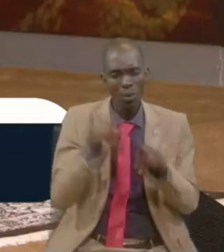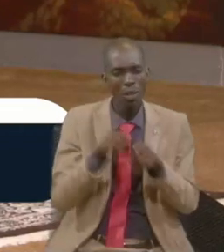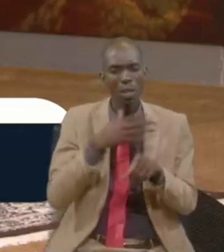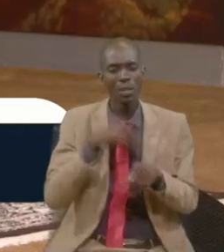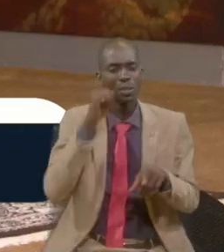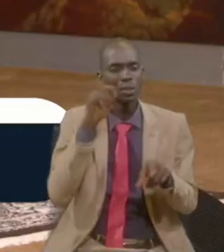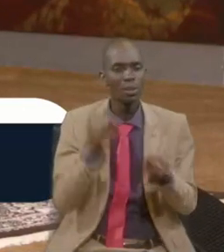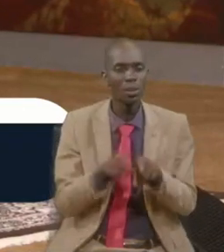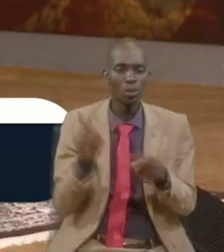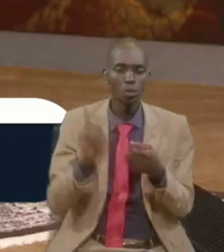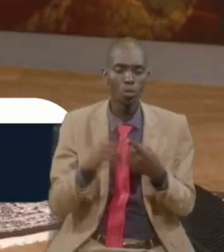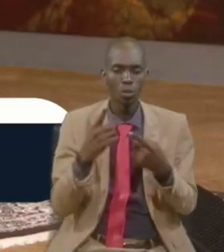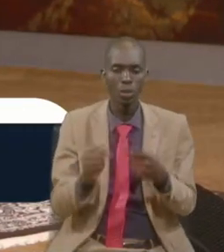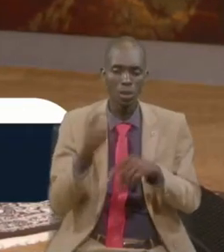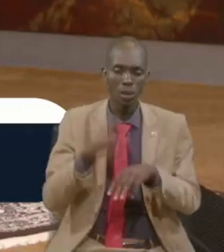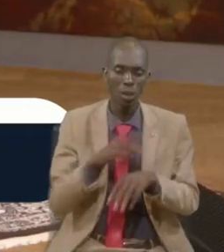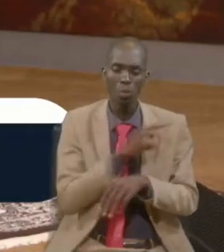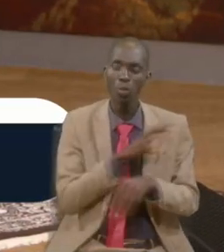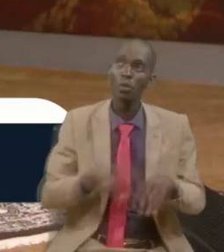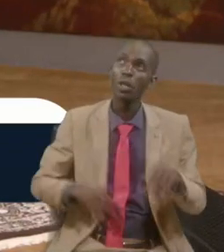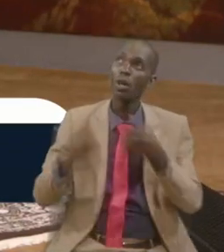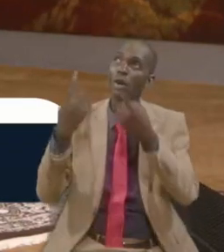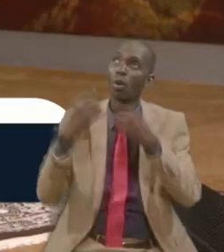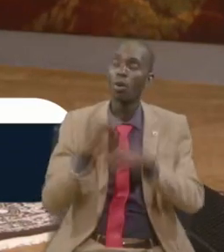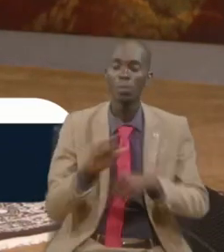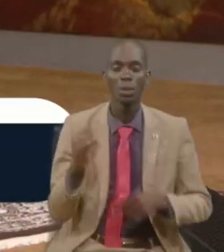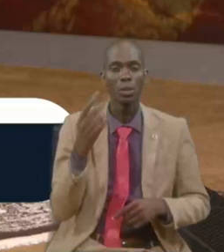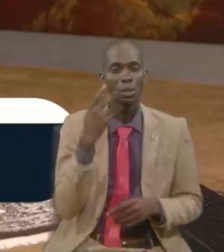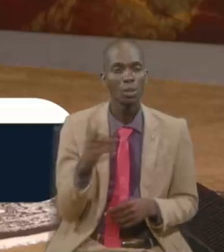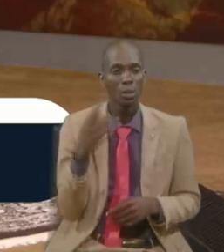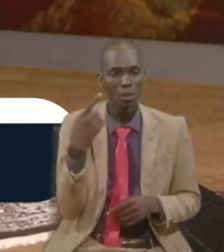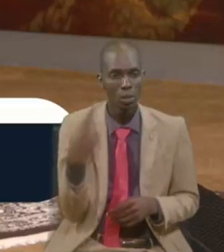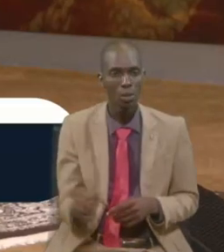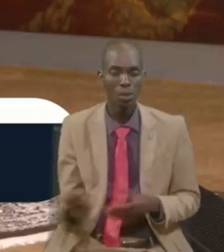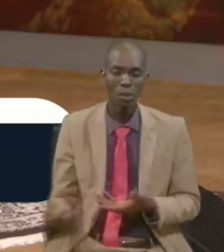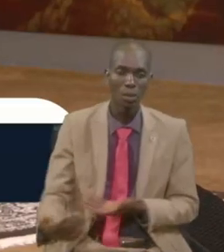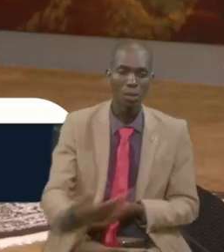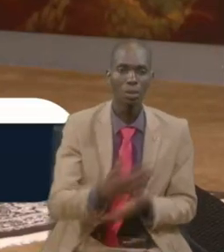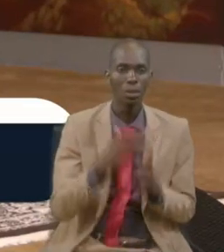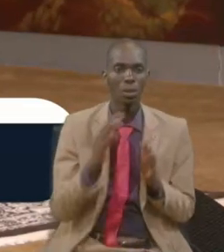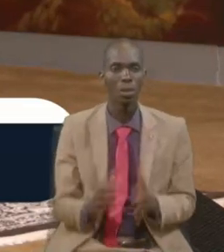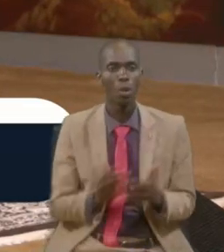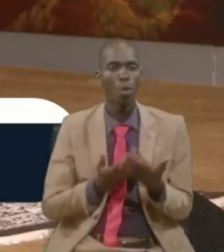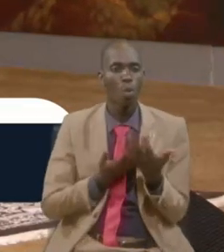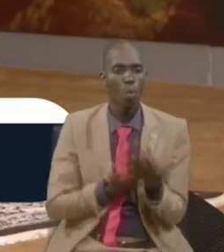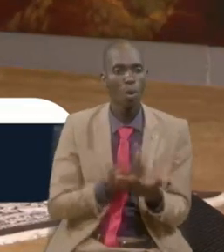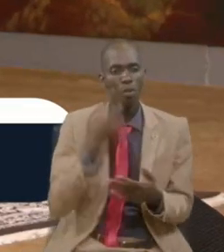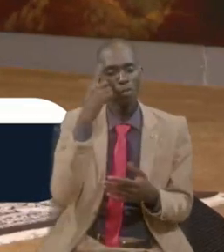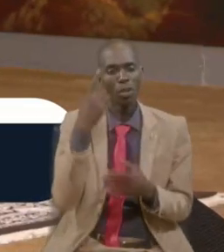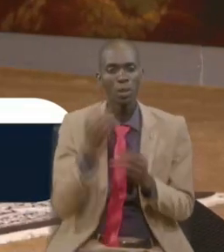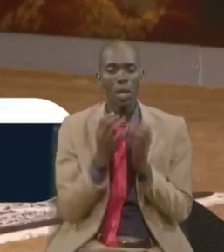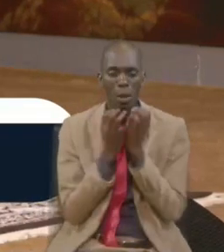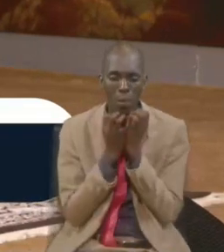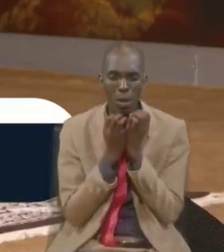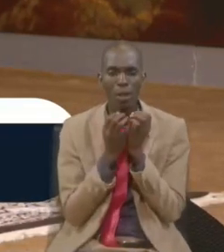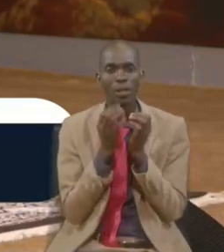jusqu'à l'avènement du Seigneur. Voici le laboureur attend le précieux